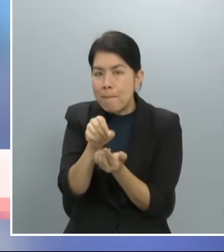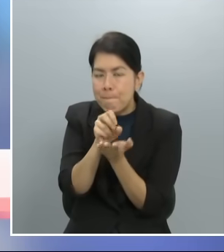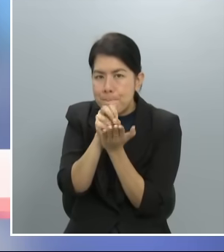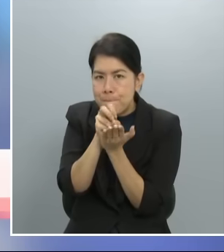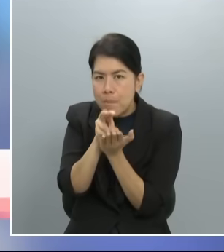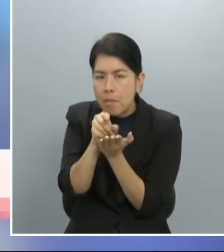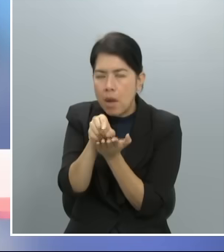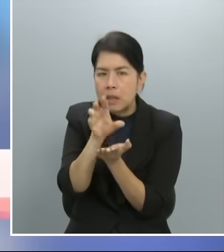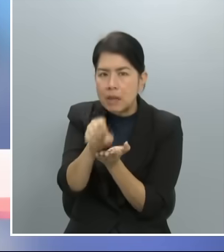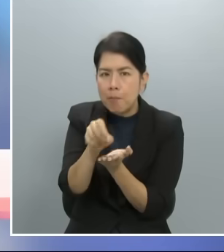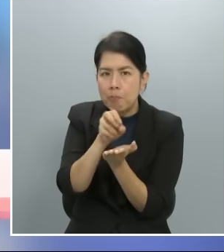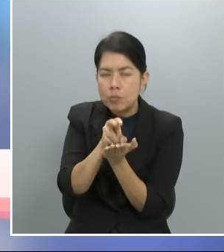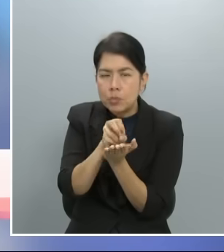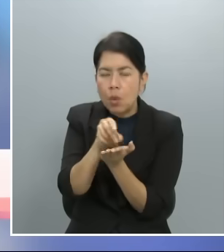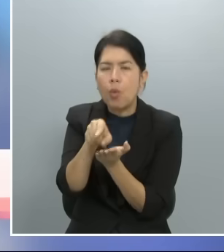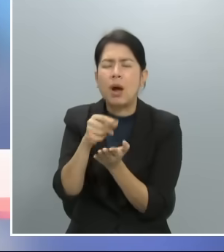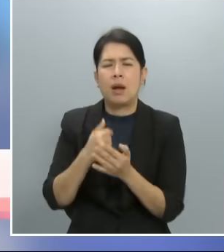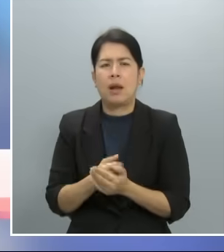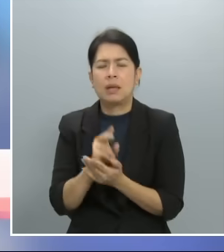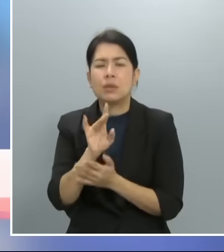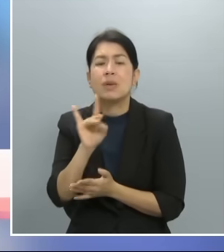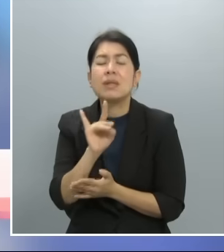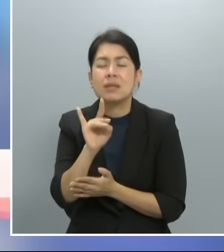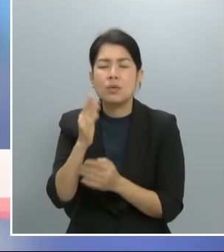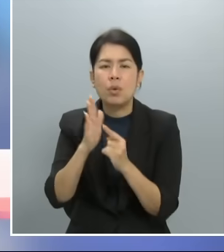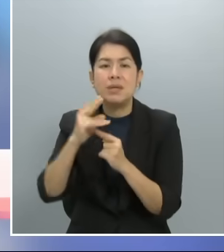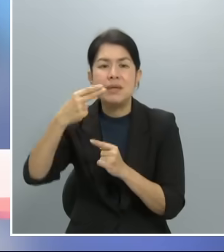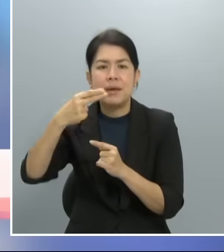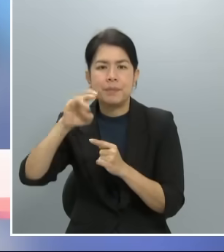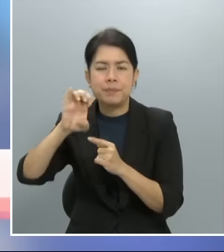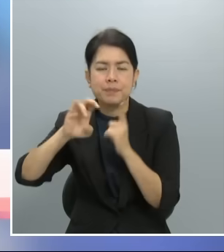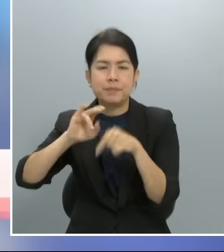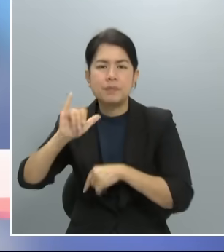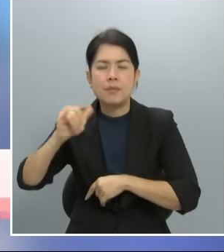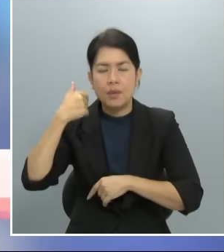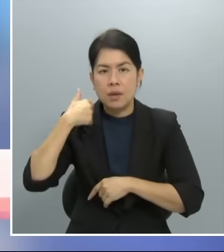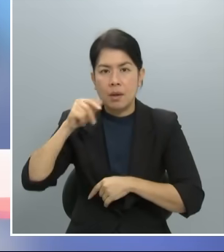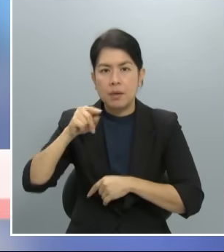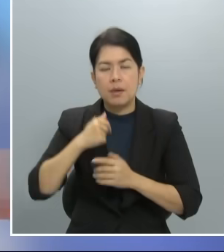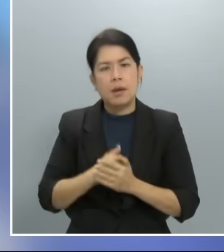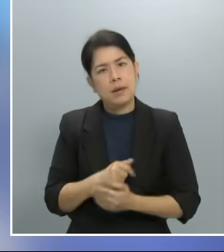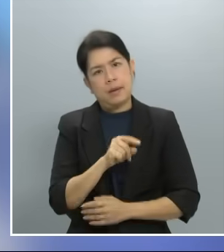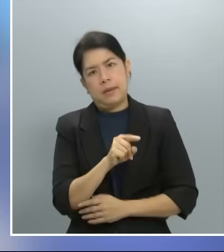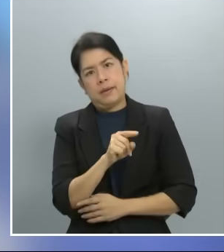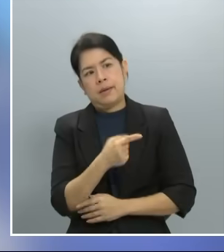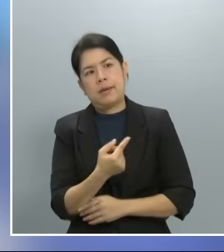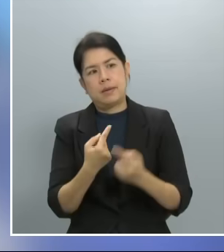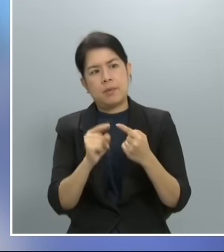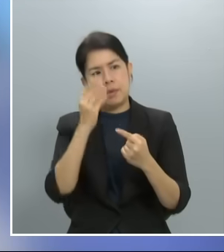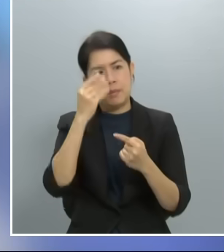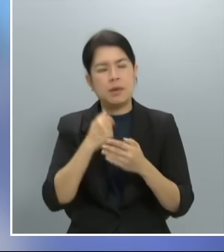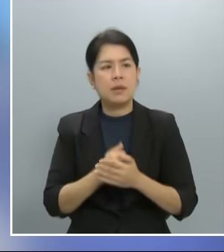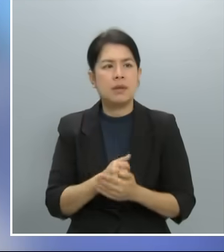ดักตัวเงินตัวทองคือไปขุดหลุมดักตัวนั่นแหละคุณผู้ชมขออภัยแต่ผมเกรงว่าสมบัติจะตกลงไปซะก่อนตัวตก